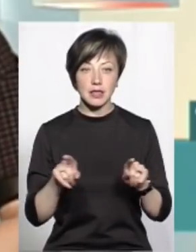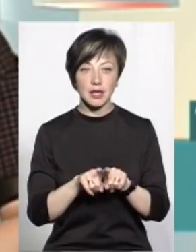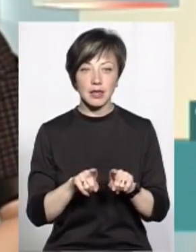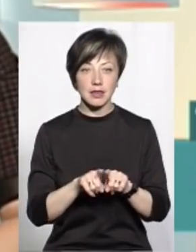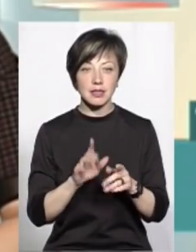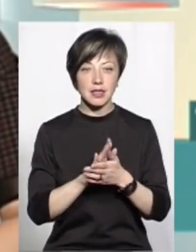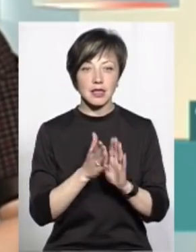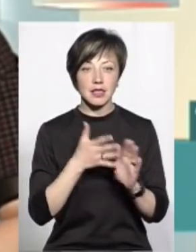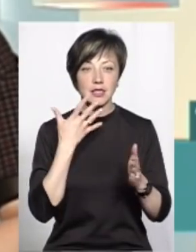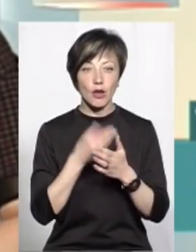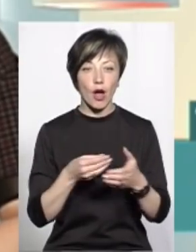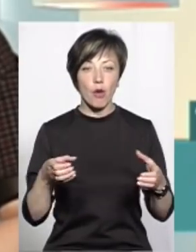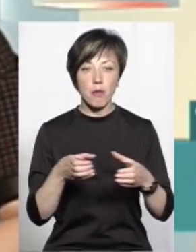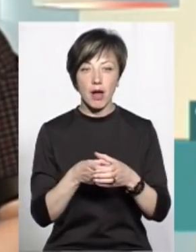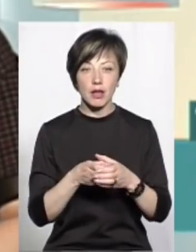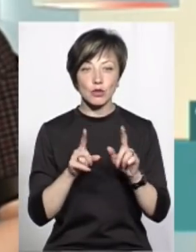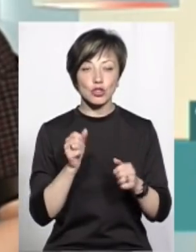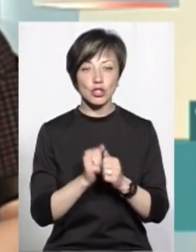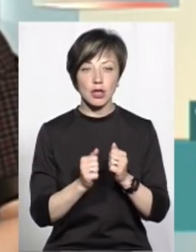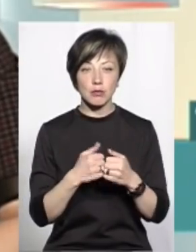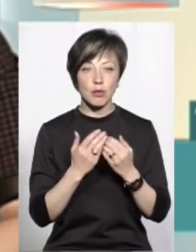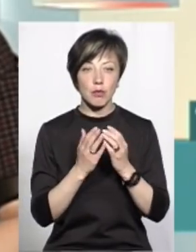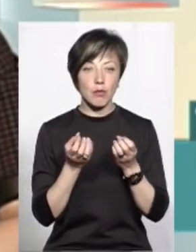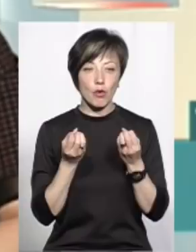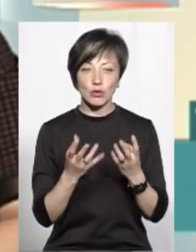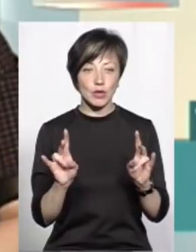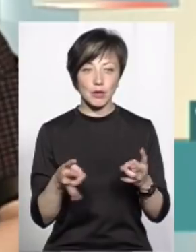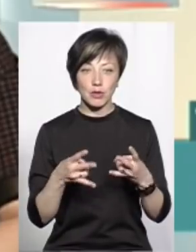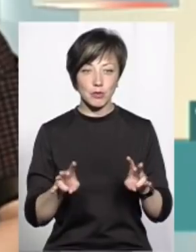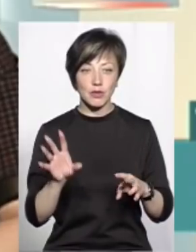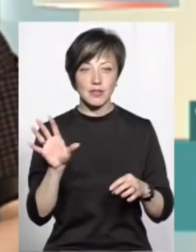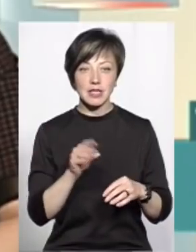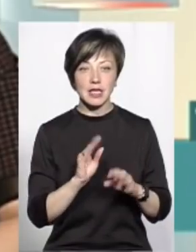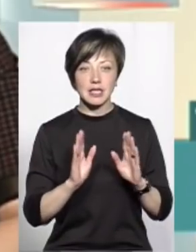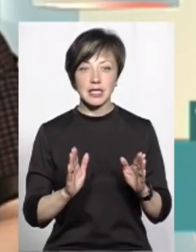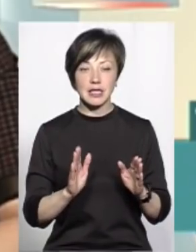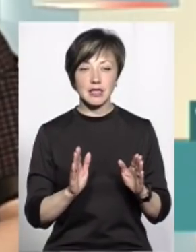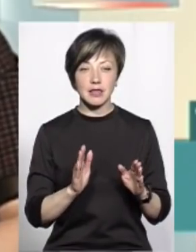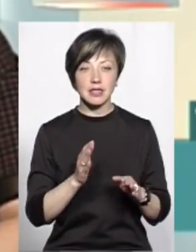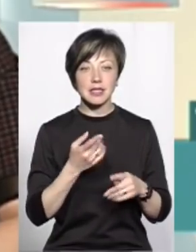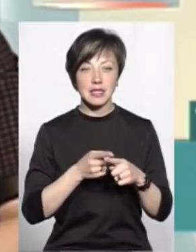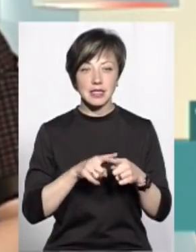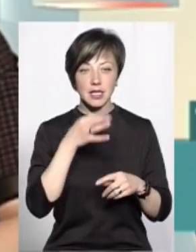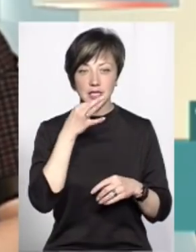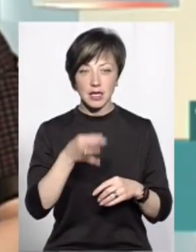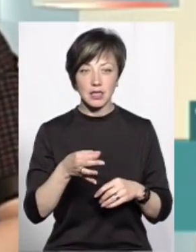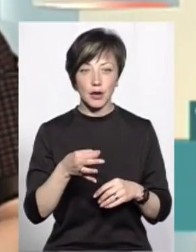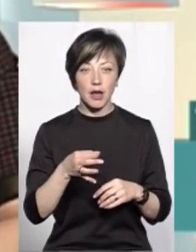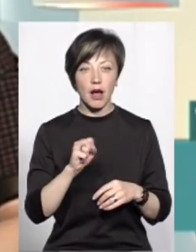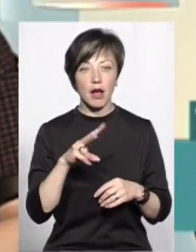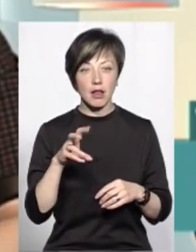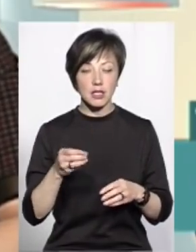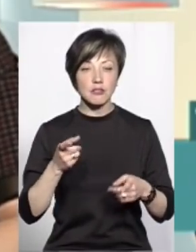така складена своя компанія, що вони навіть дуже часто мене просто не потребують. От все. Це тільки це я хотіла цим сказати.